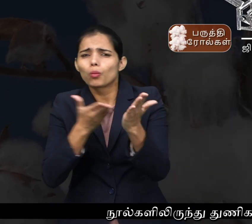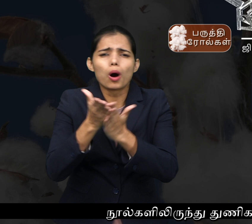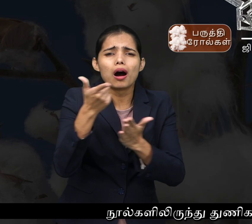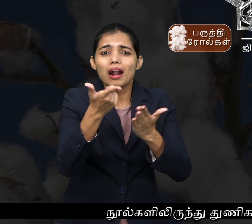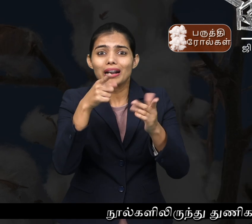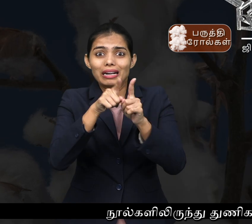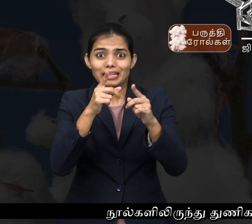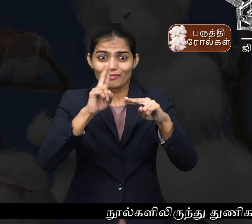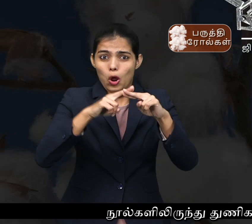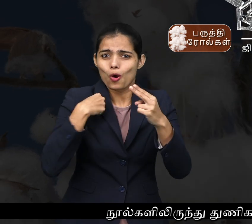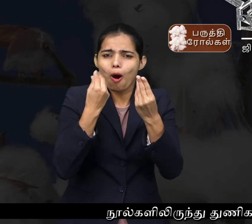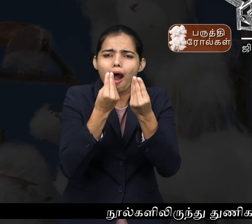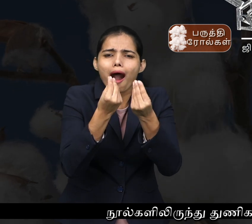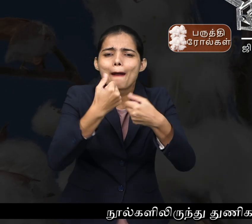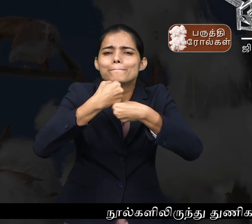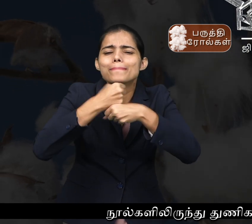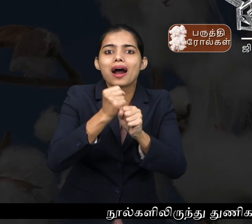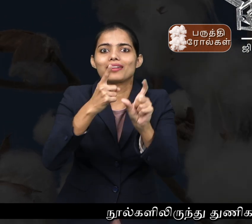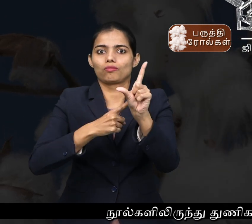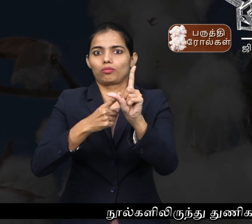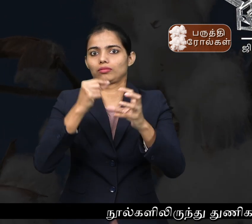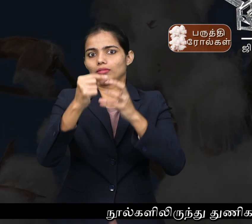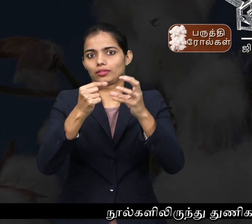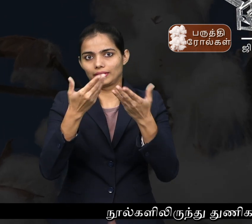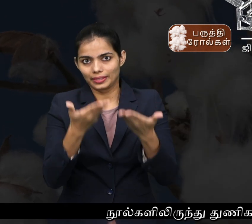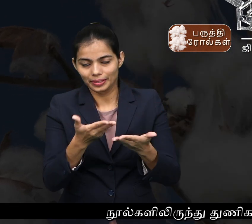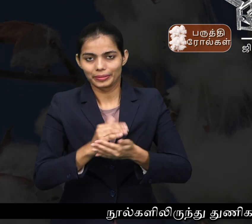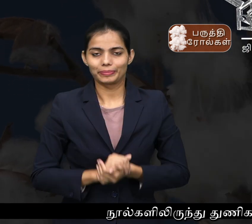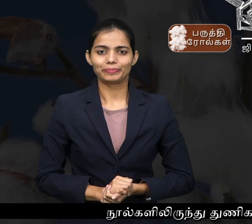நூல்களிலிருந்து துணிகள் தயாரிக்க பல வழிகள் உள்ளன.